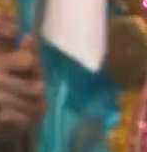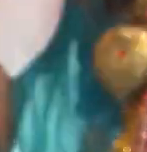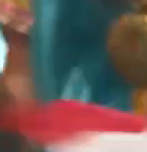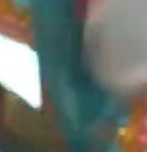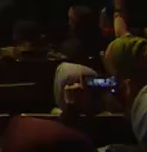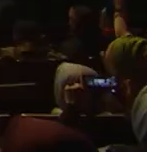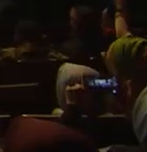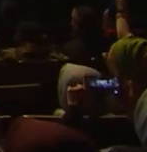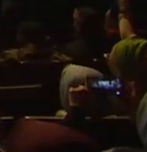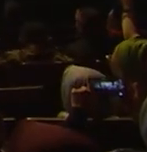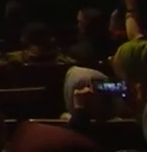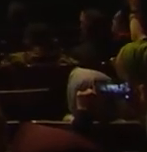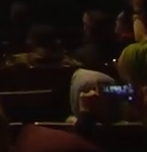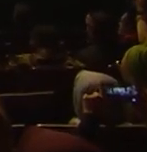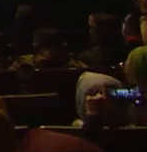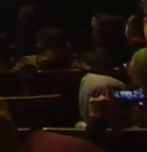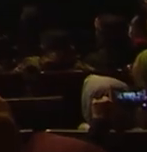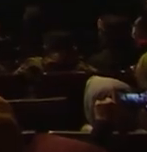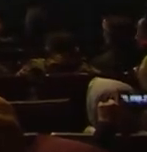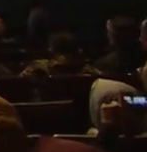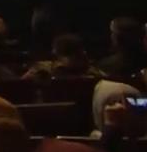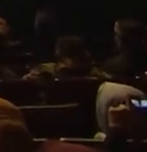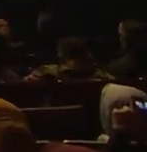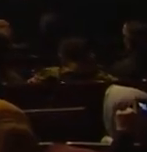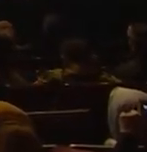kita belajar Pancasila